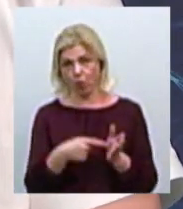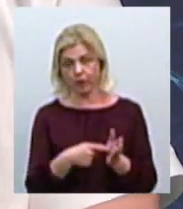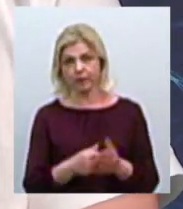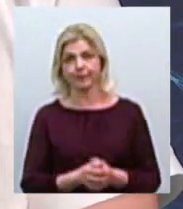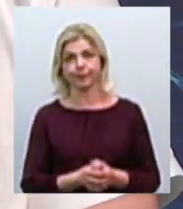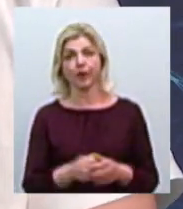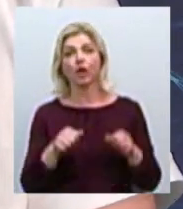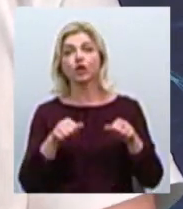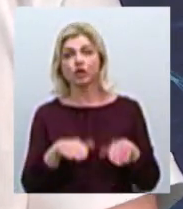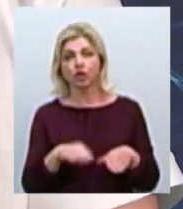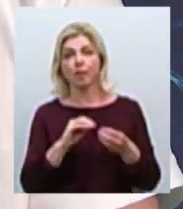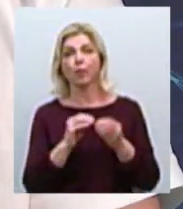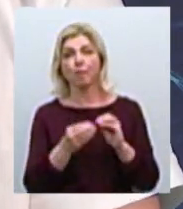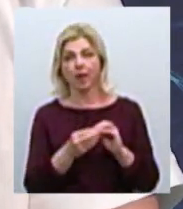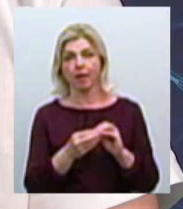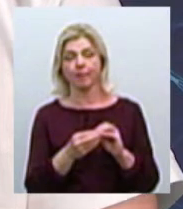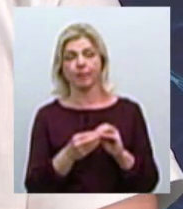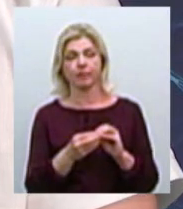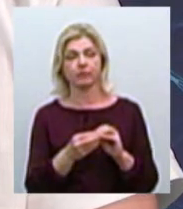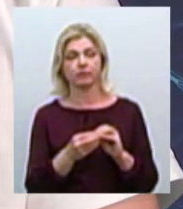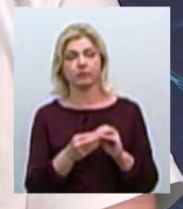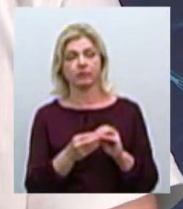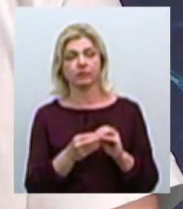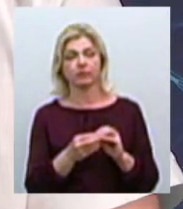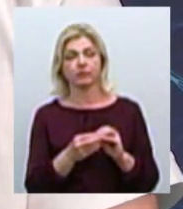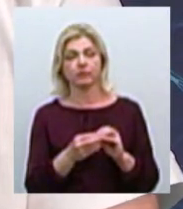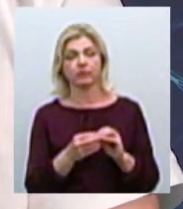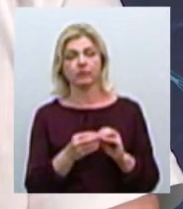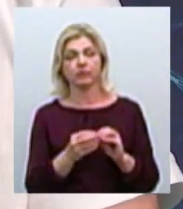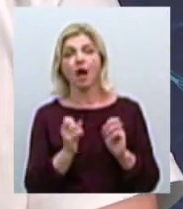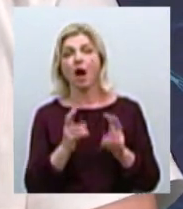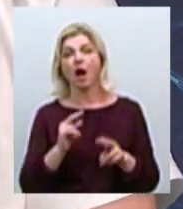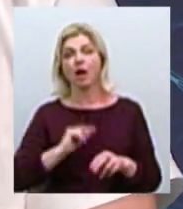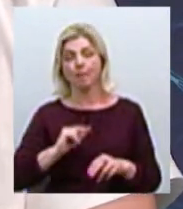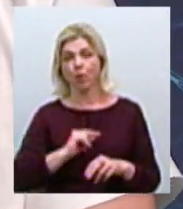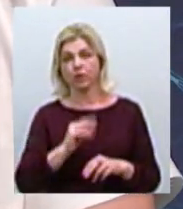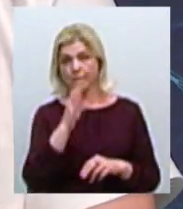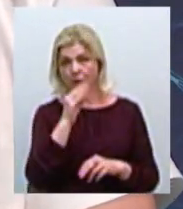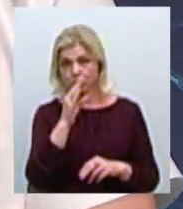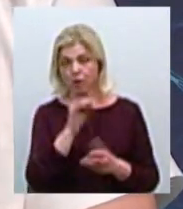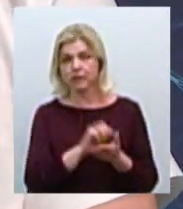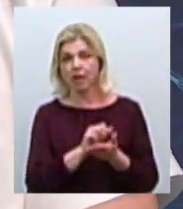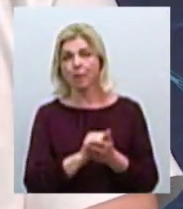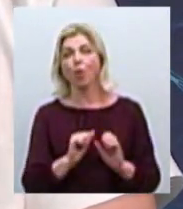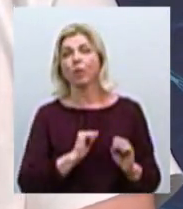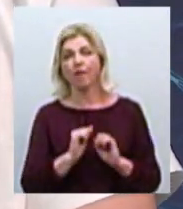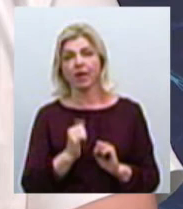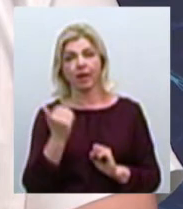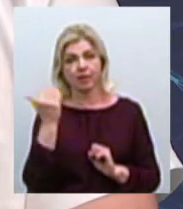Решением проблем с тем, как работают маршруты, это занимается управление